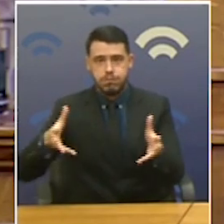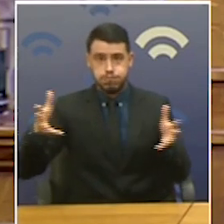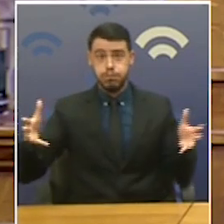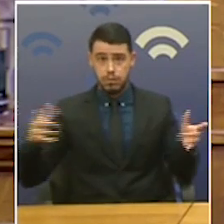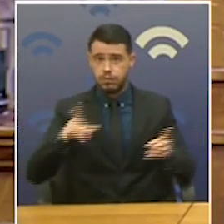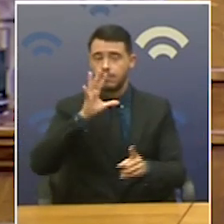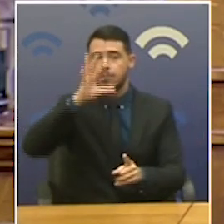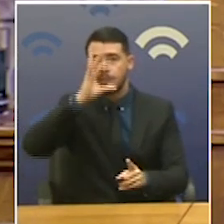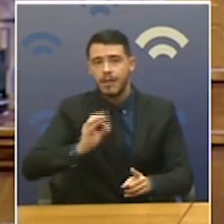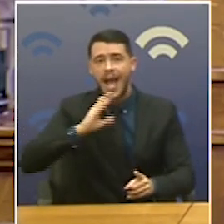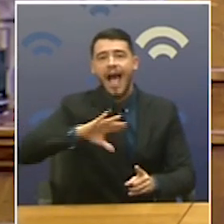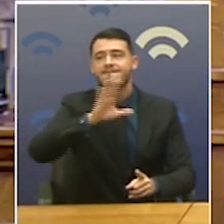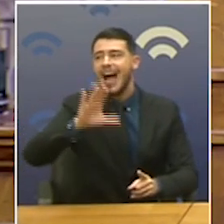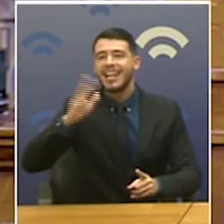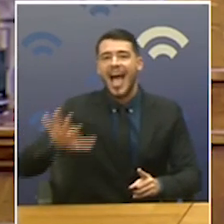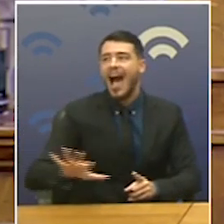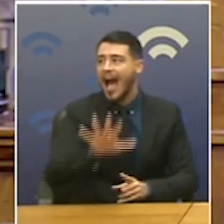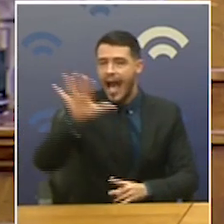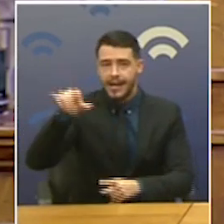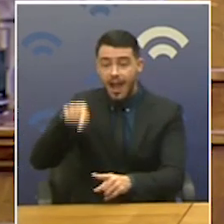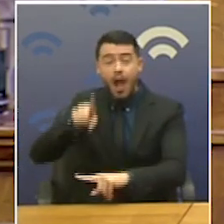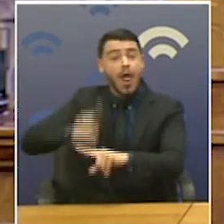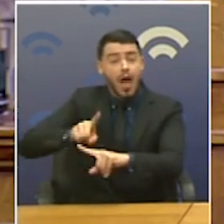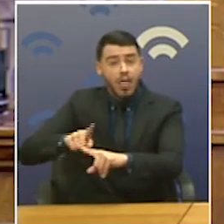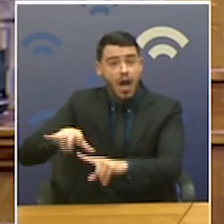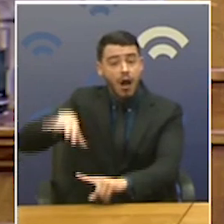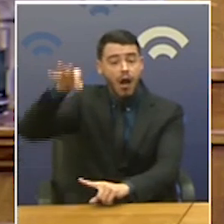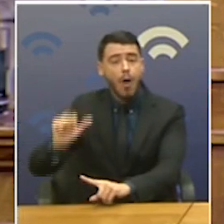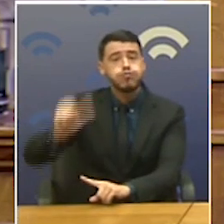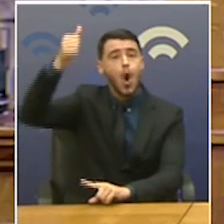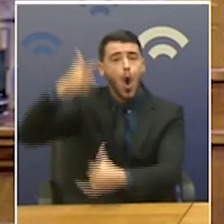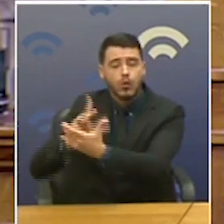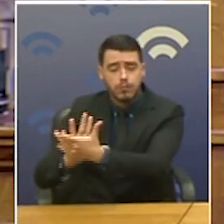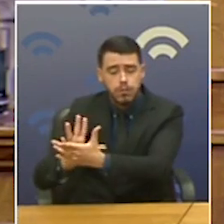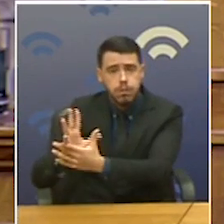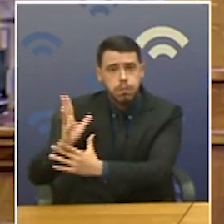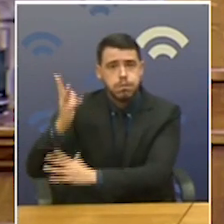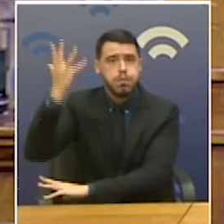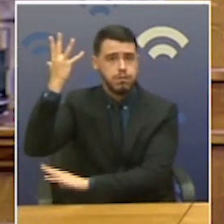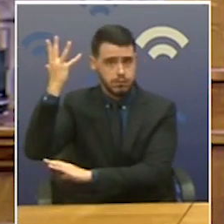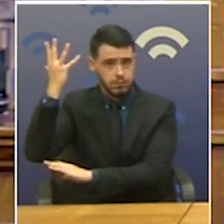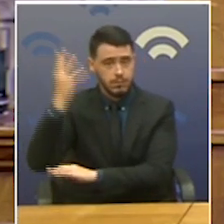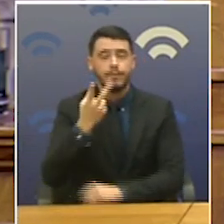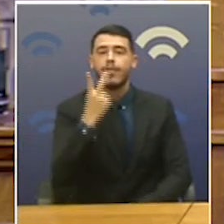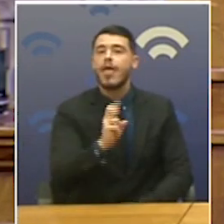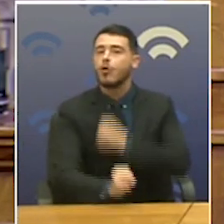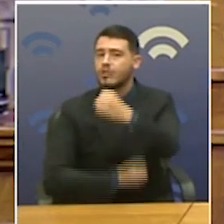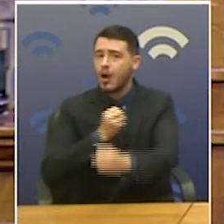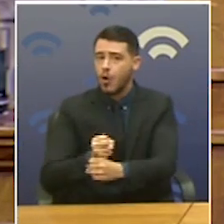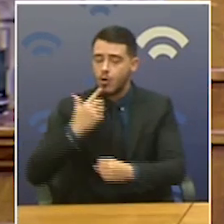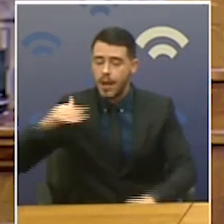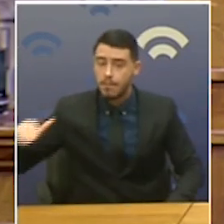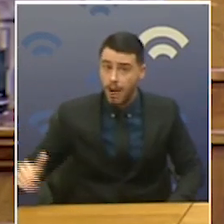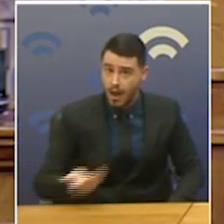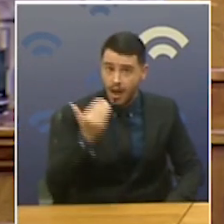στα Βαλκάνια. Τα 200 χρόνια λοιπόν της Ελληνικής Επανάστασης αξίζει να